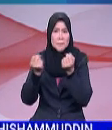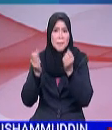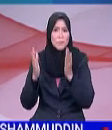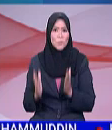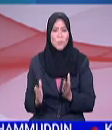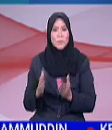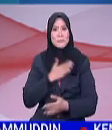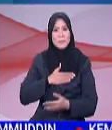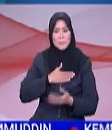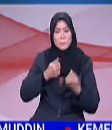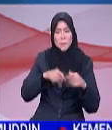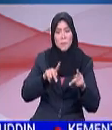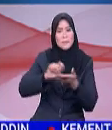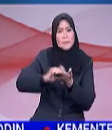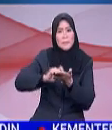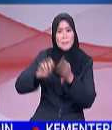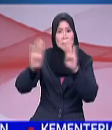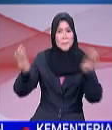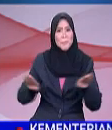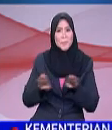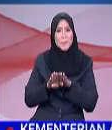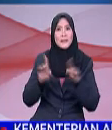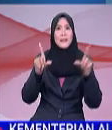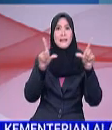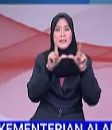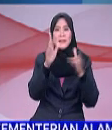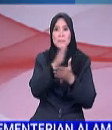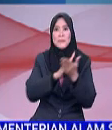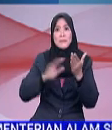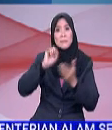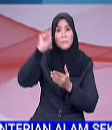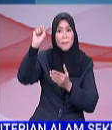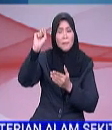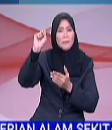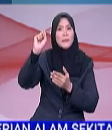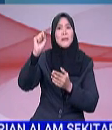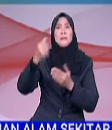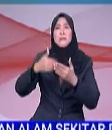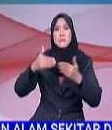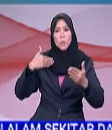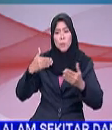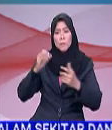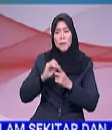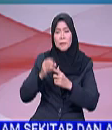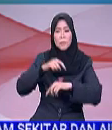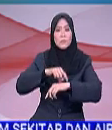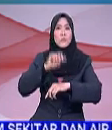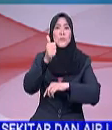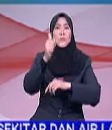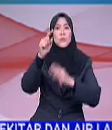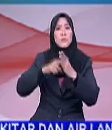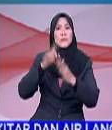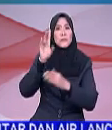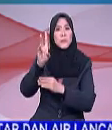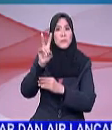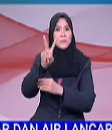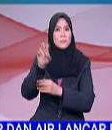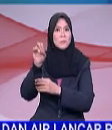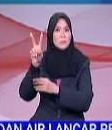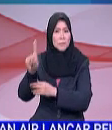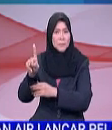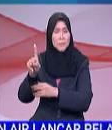mengisi borang di Facebook Lembaga Pelesenan Kenderaan Perdagangan Sabah sebelum atau pada 10 Julai